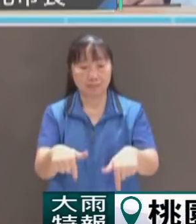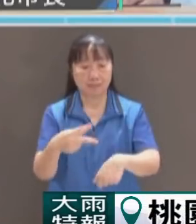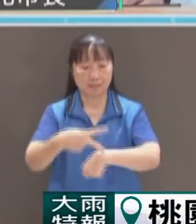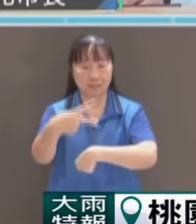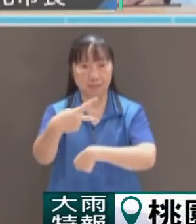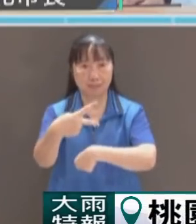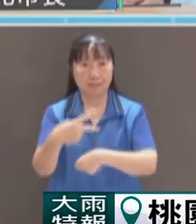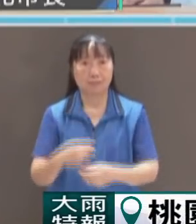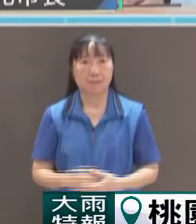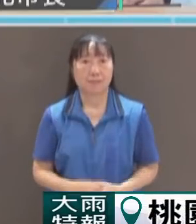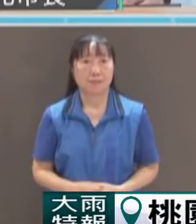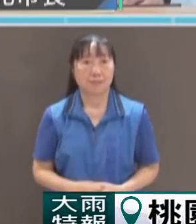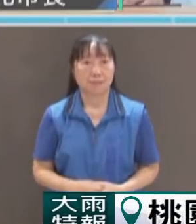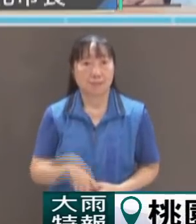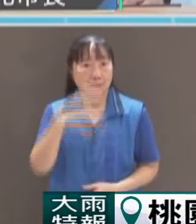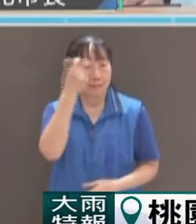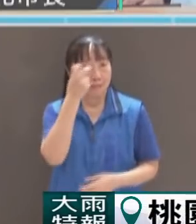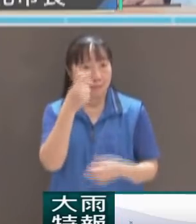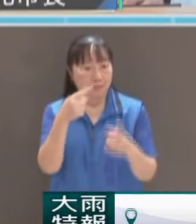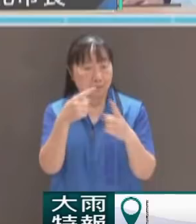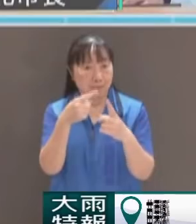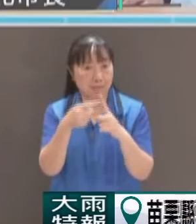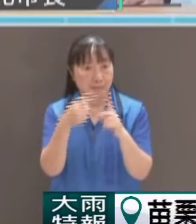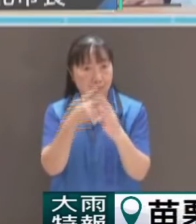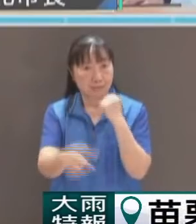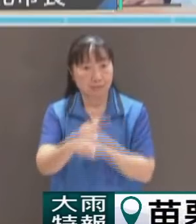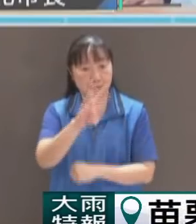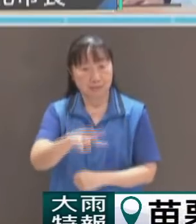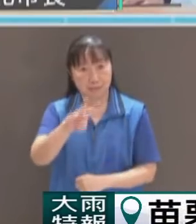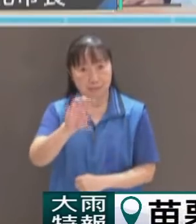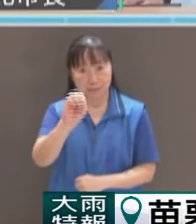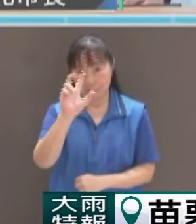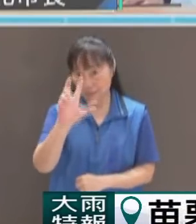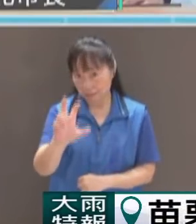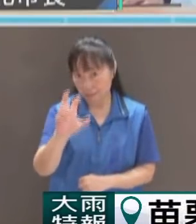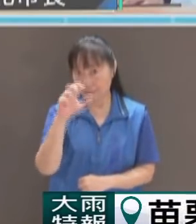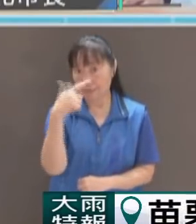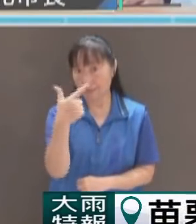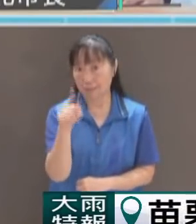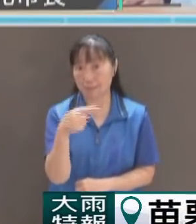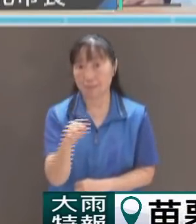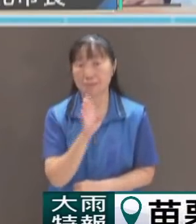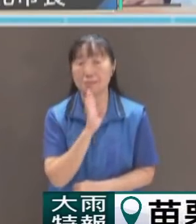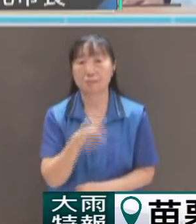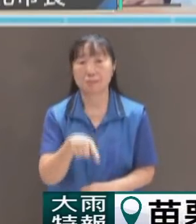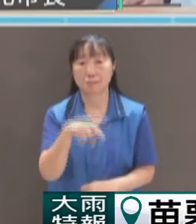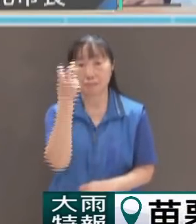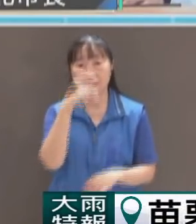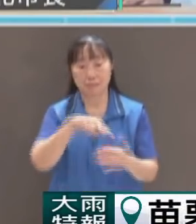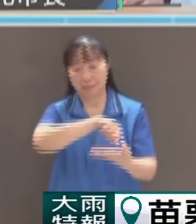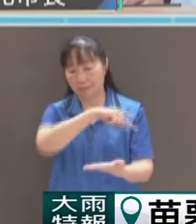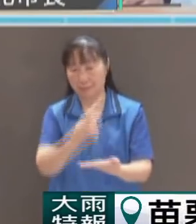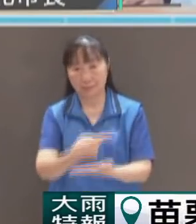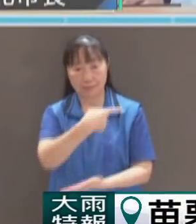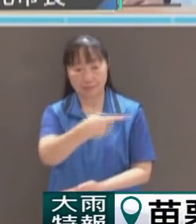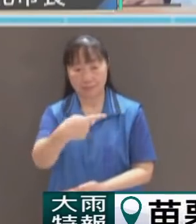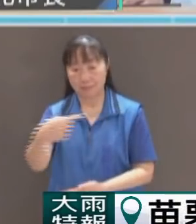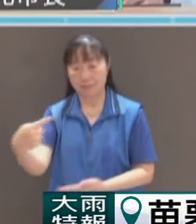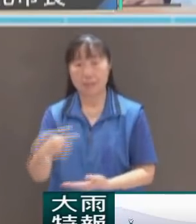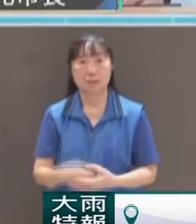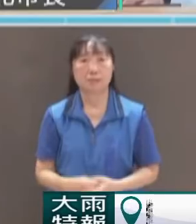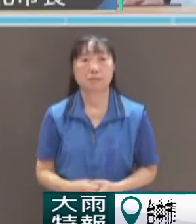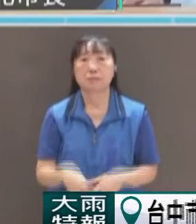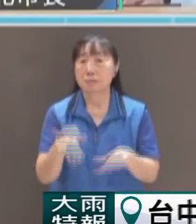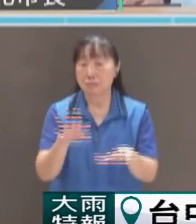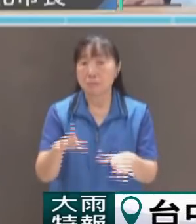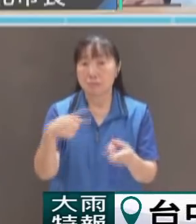下午2点，我们筛检3076人， 筛到的都是阴性，今天